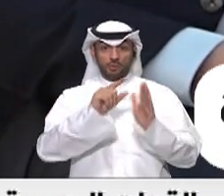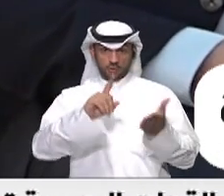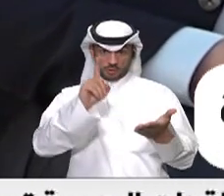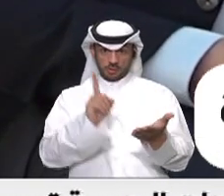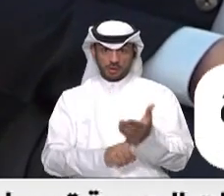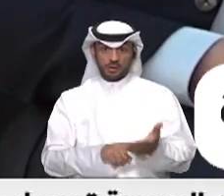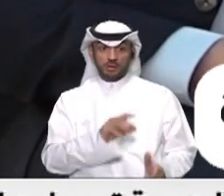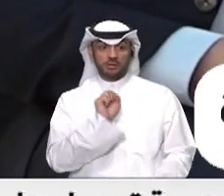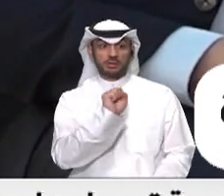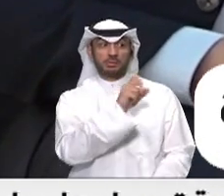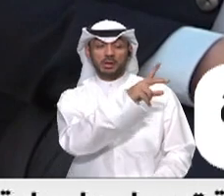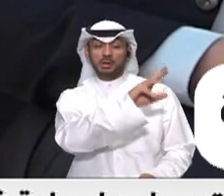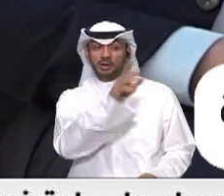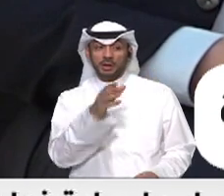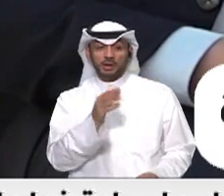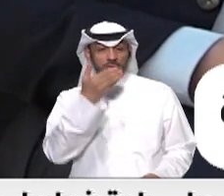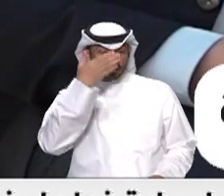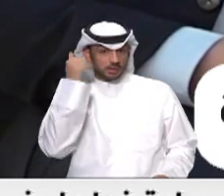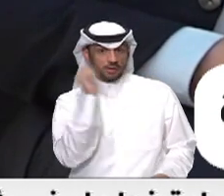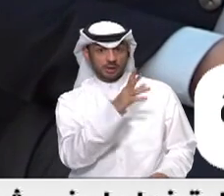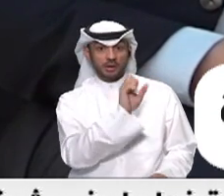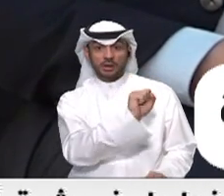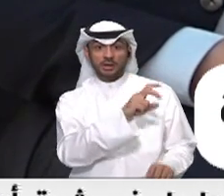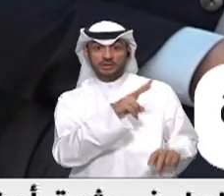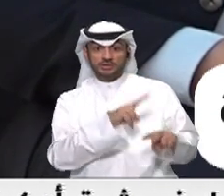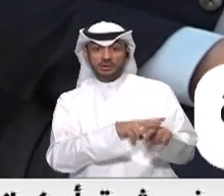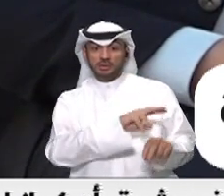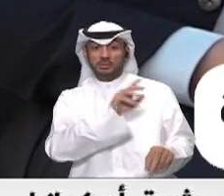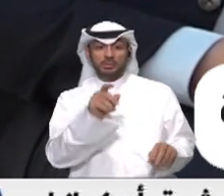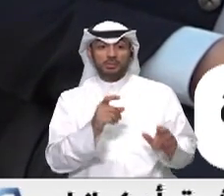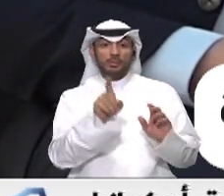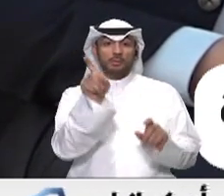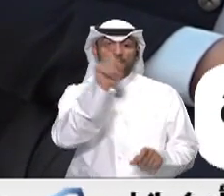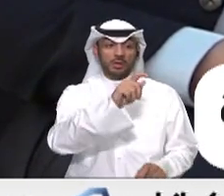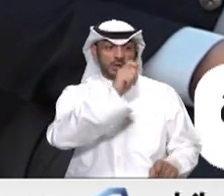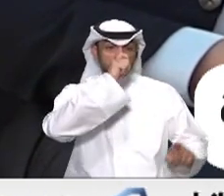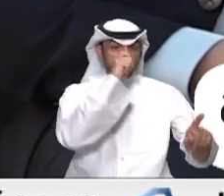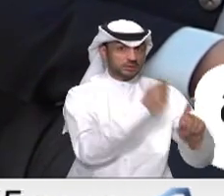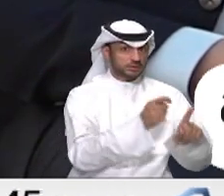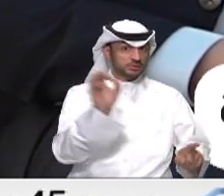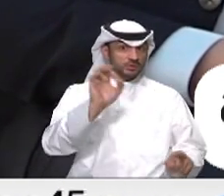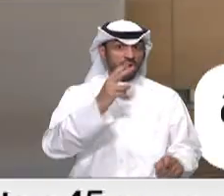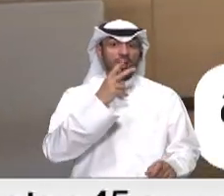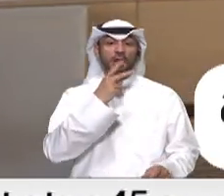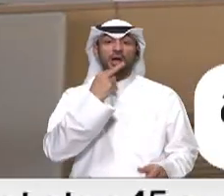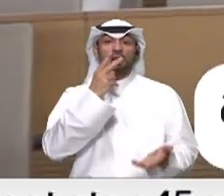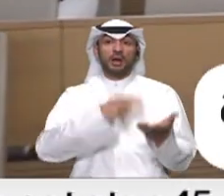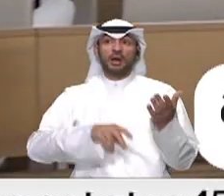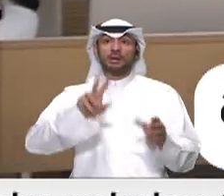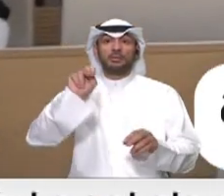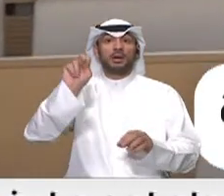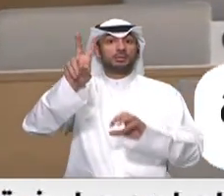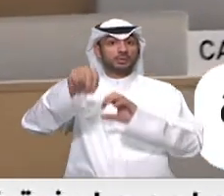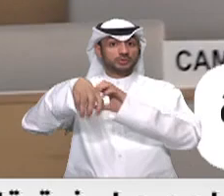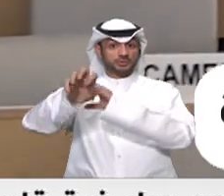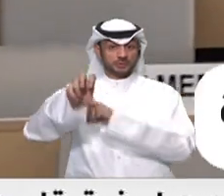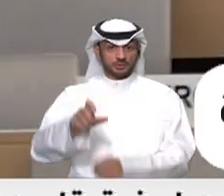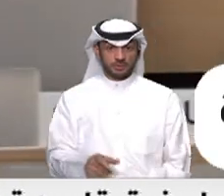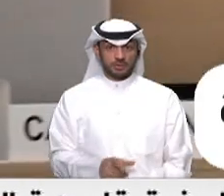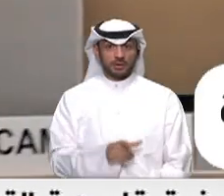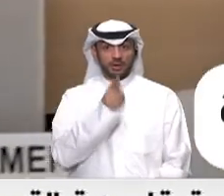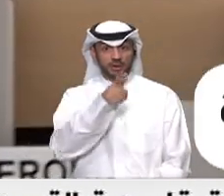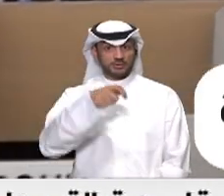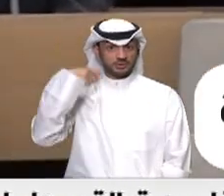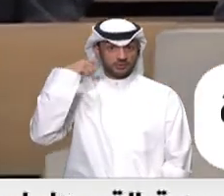الجنات من المسؤوليه مما يشجعهم على تجاهل كل الادانات الدوليه وقرارات مجلس الامن مندوب دوله الكويت